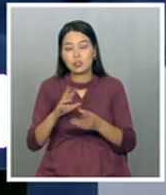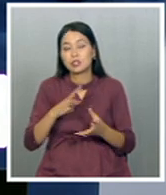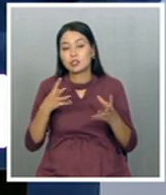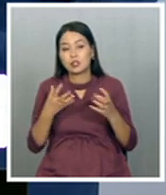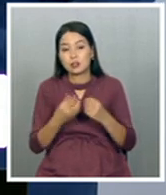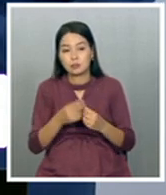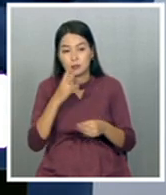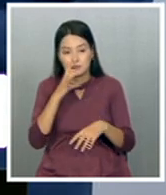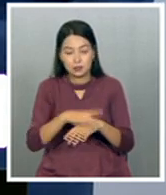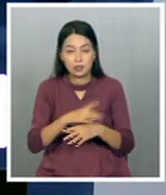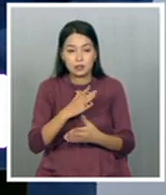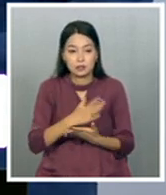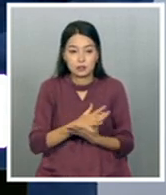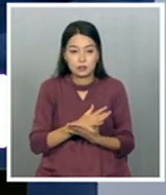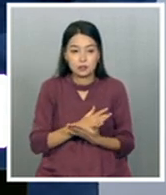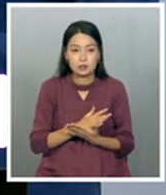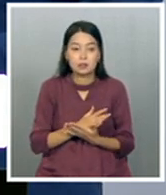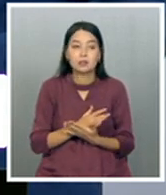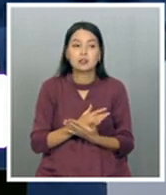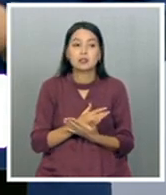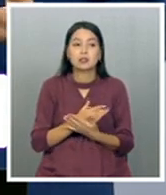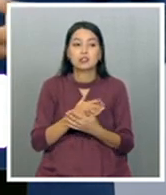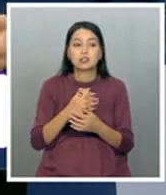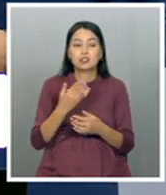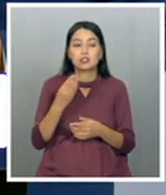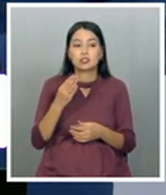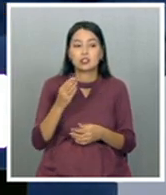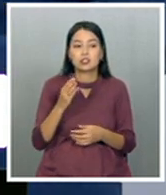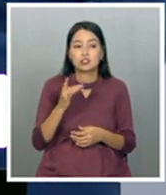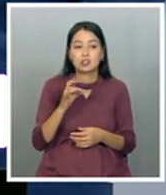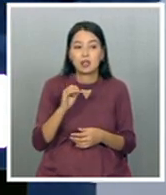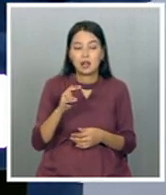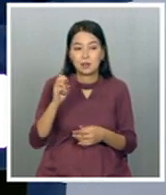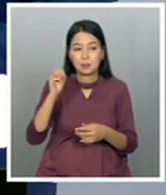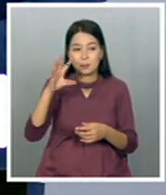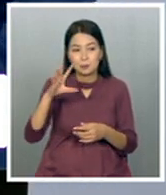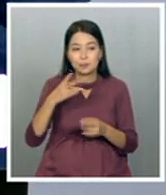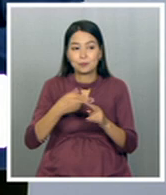болатынбыз. Яғни шырақтардың шарықтауы дегеніміз не? Бұл яғни